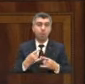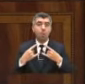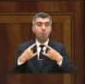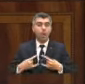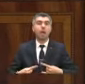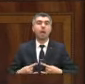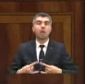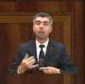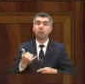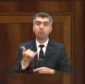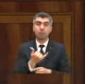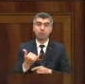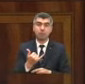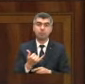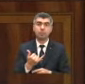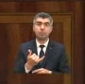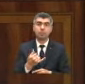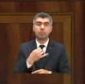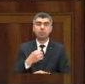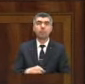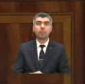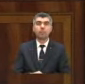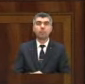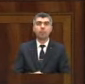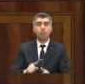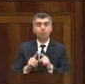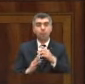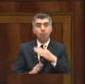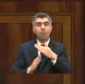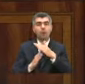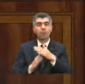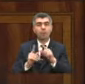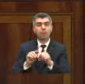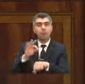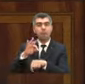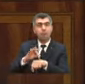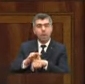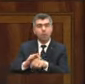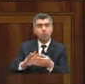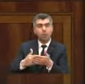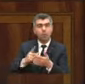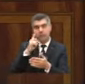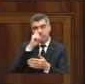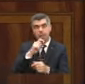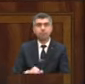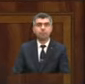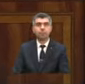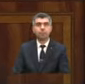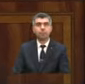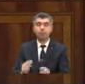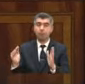الوقاية السيد الوزير، لأن هي اللي غتحد من ارتفاع الأمراض المزمنة والخطيرة.